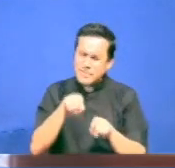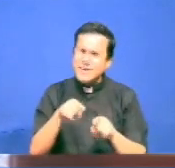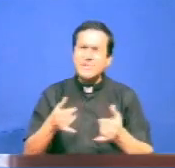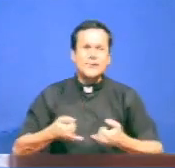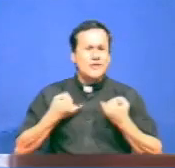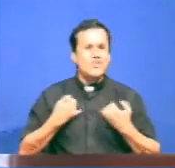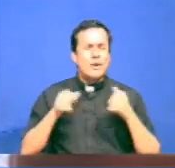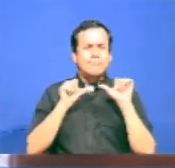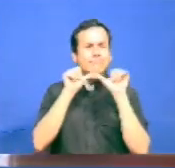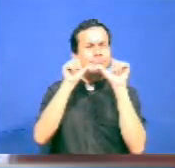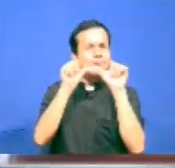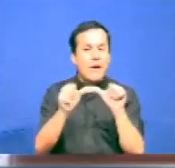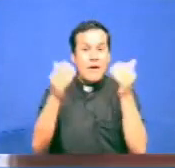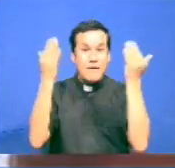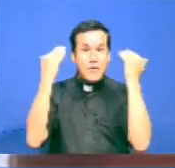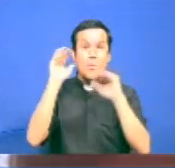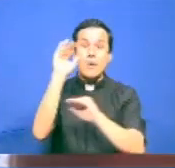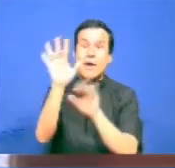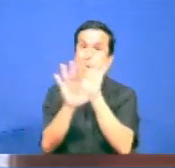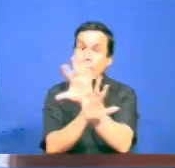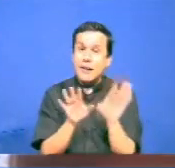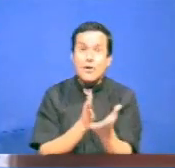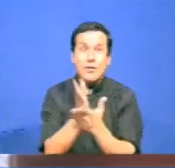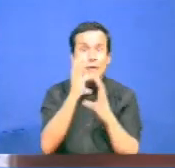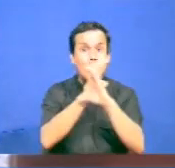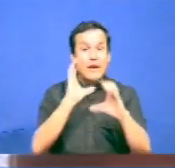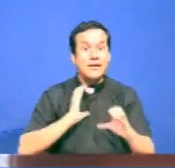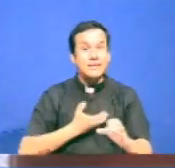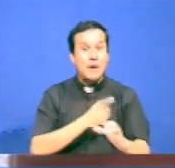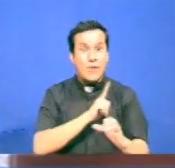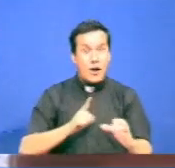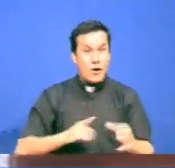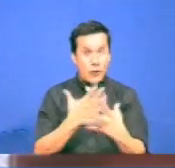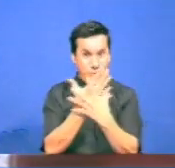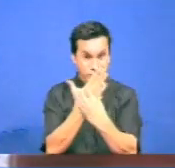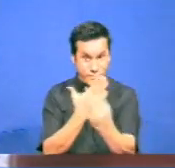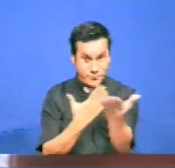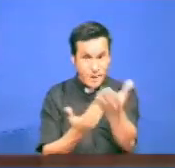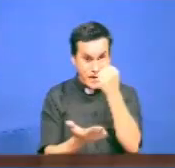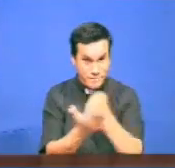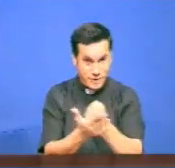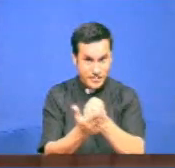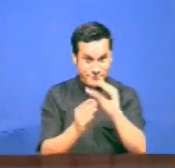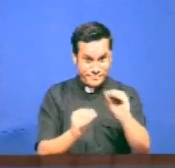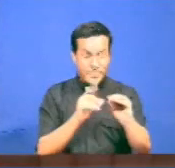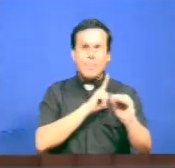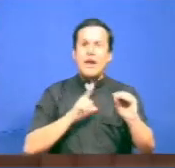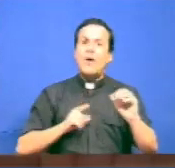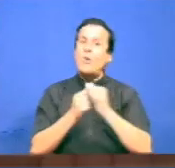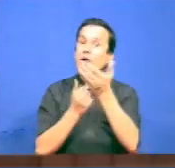Tunaomba haya yote kwa njia ya Kristu Bwana wetu. Amina. Na Bwana awe nanyi.